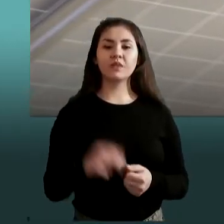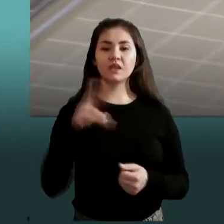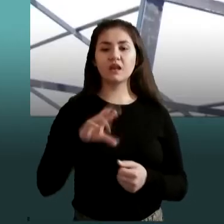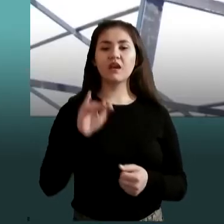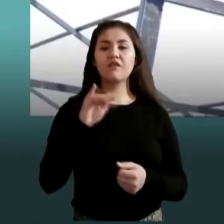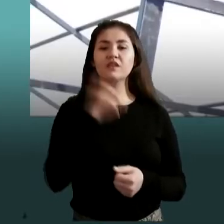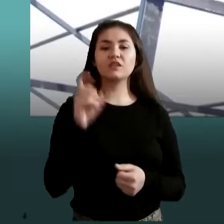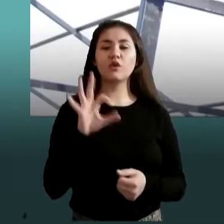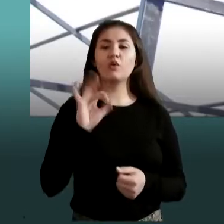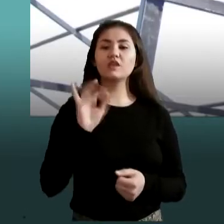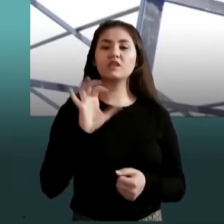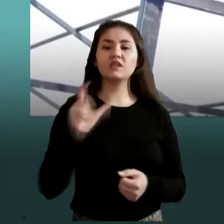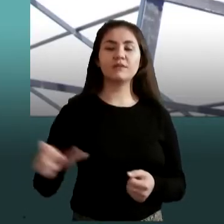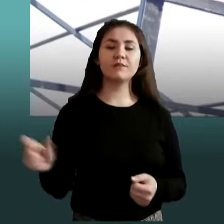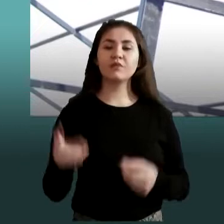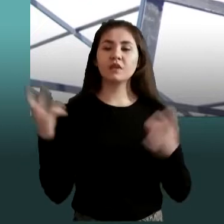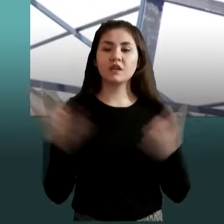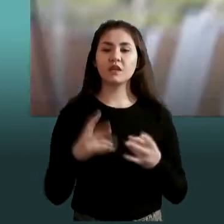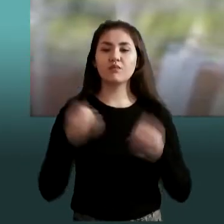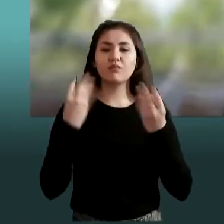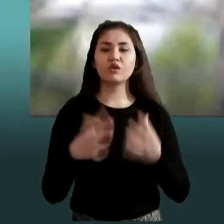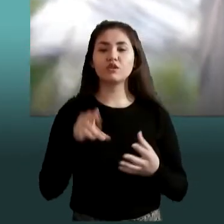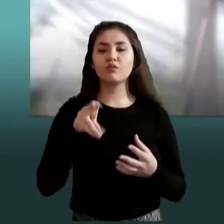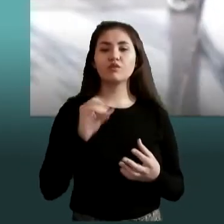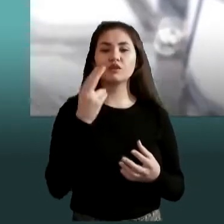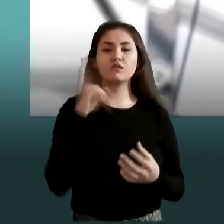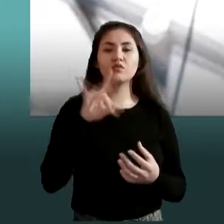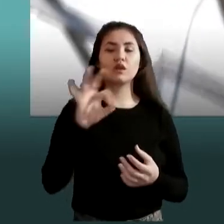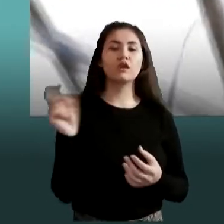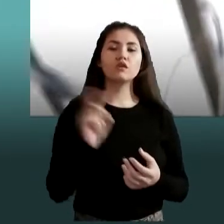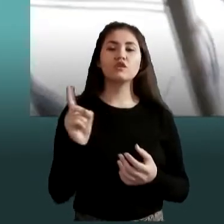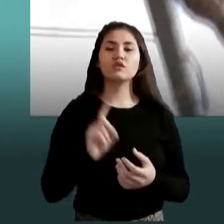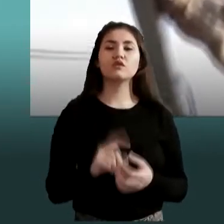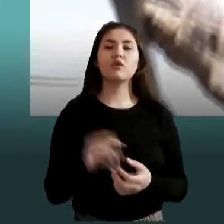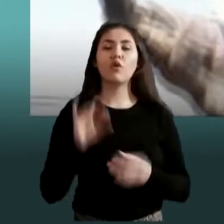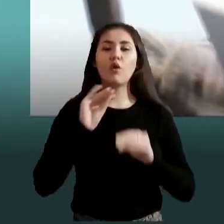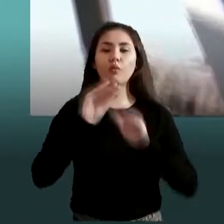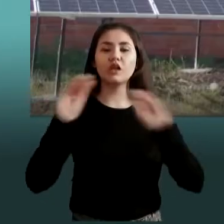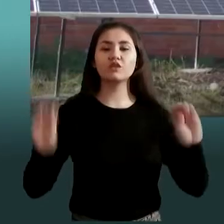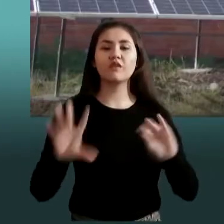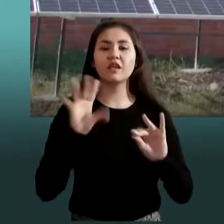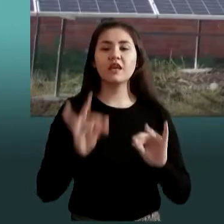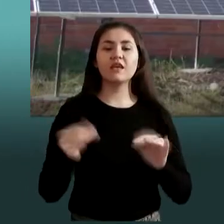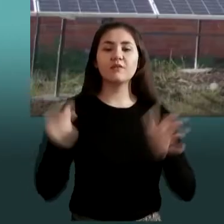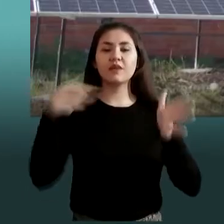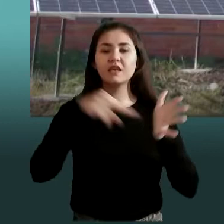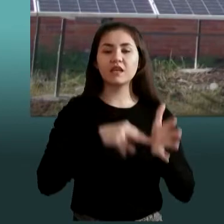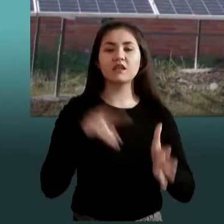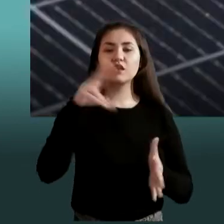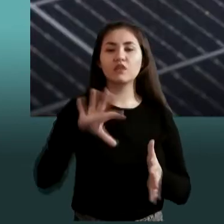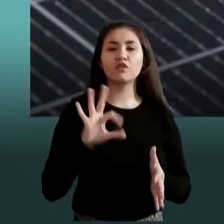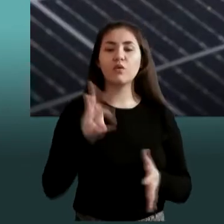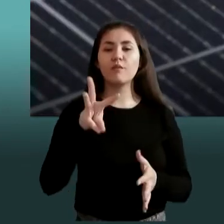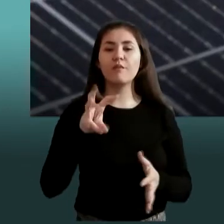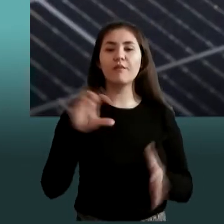осіб є спрощена процедура щодо і облаштування, і приєднання до мережі